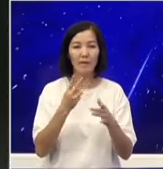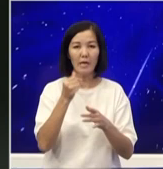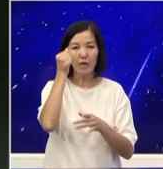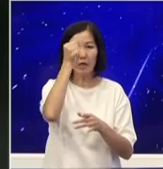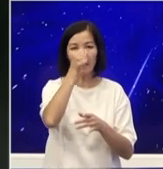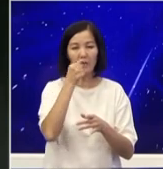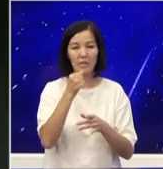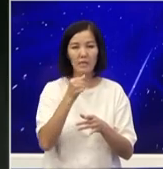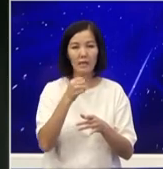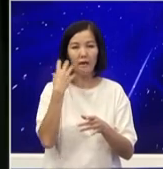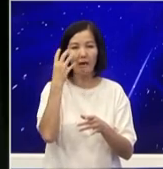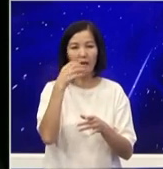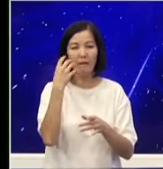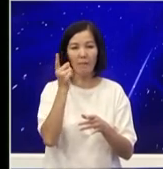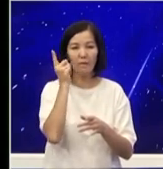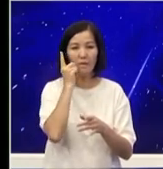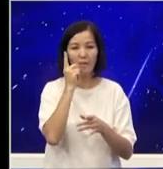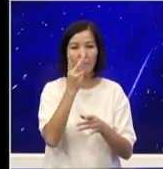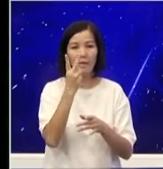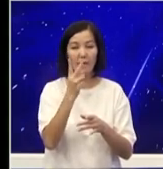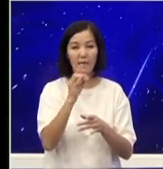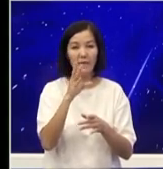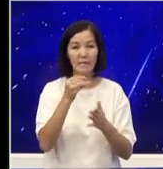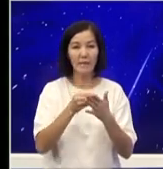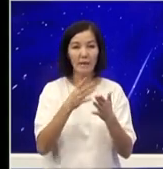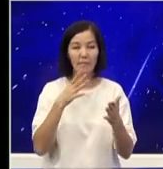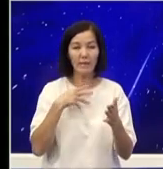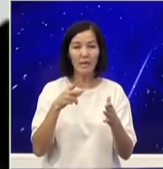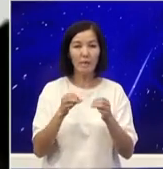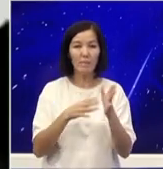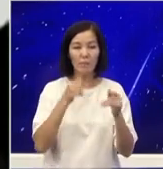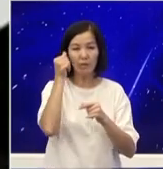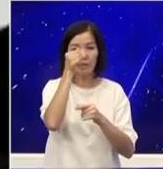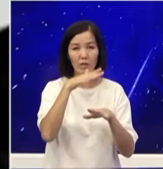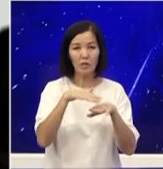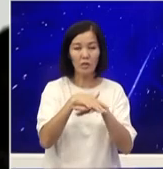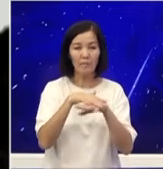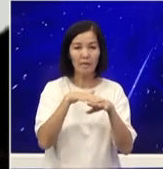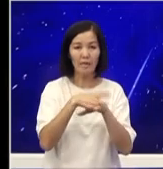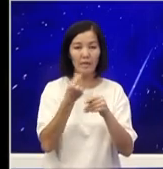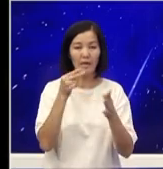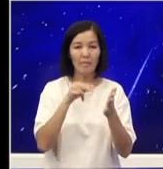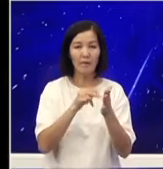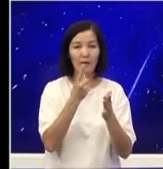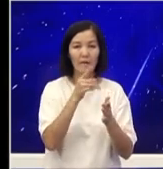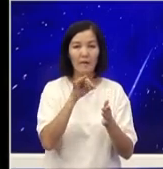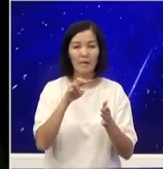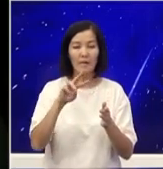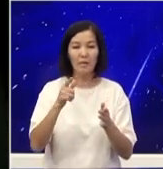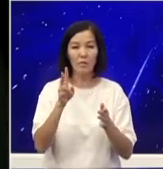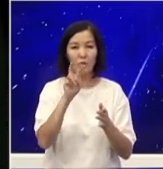жылда Apple-дың құны 2 есеге өсті. 2018 жылы оның биржадағы бағасы 1 триллион доллар